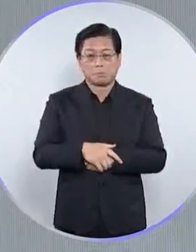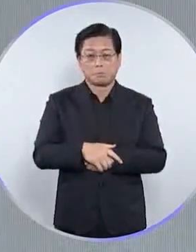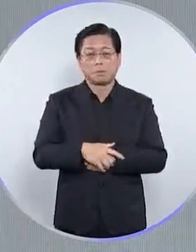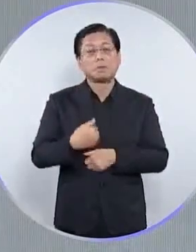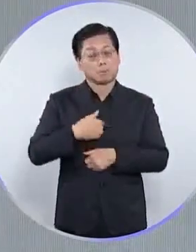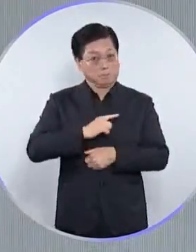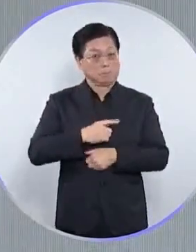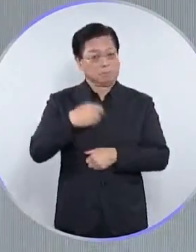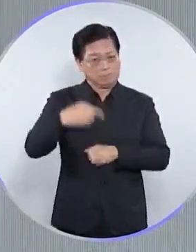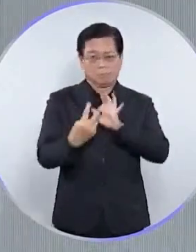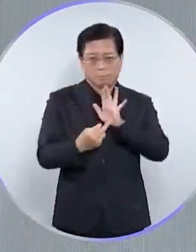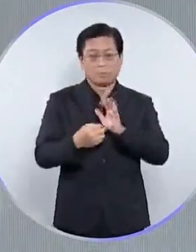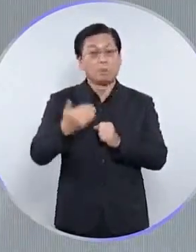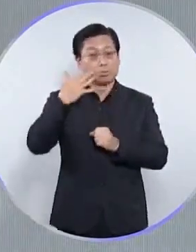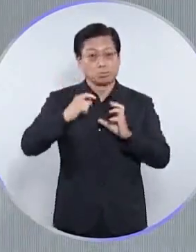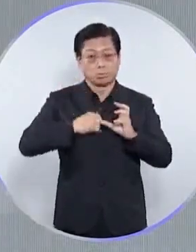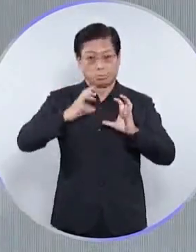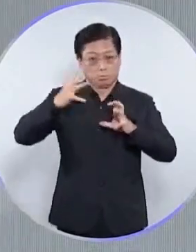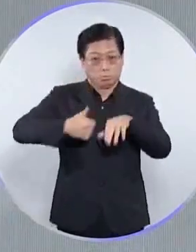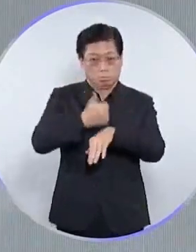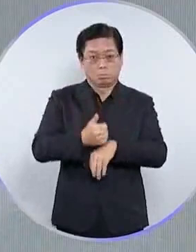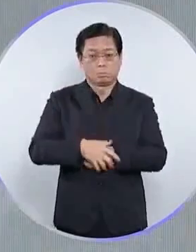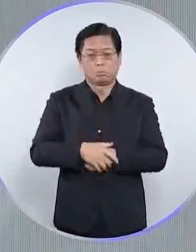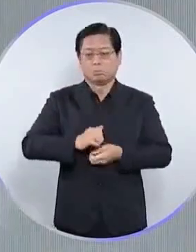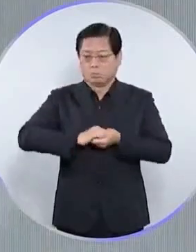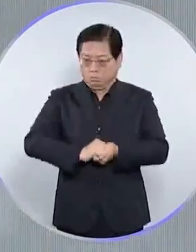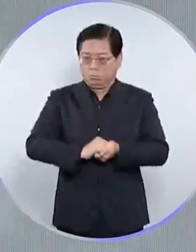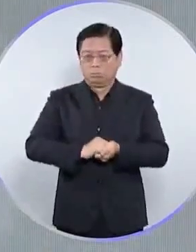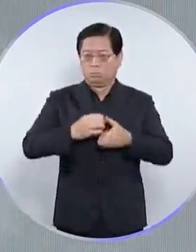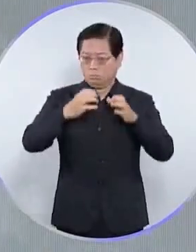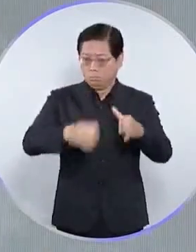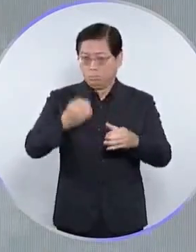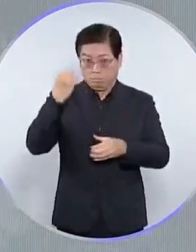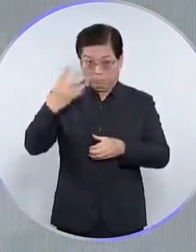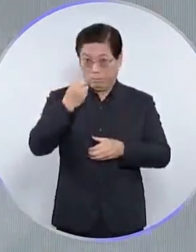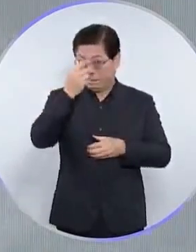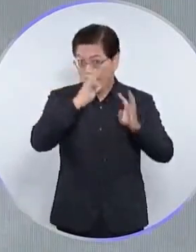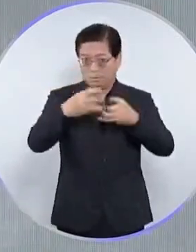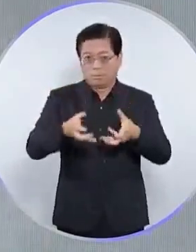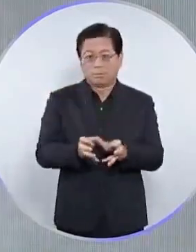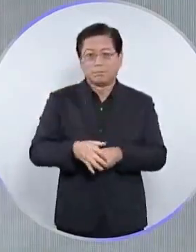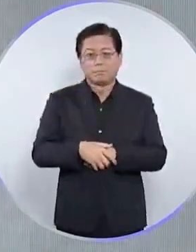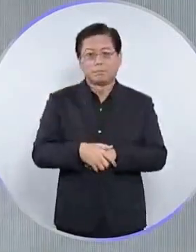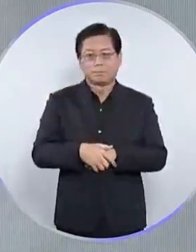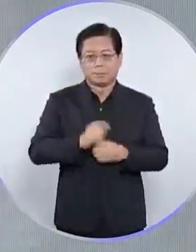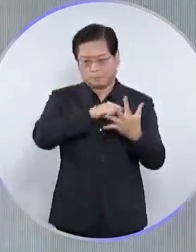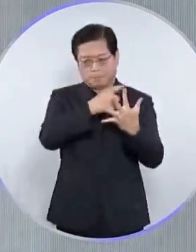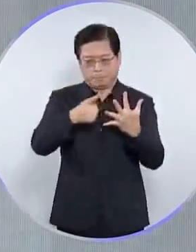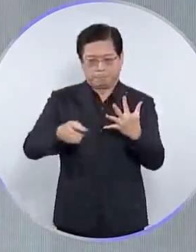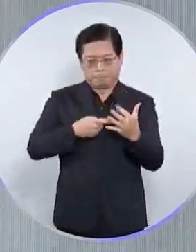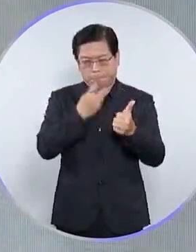所以我再三强调，我若做总统，我一定成立新的特侦组，我一家一家